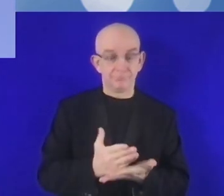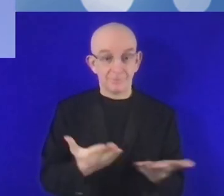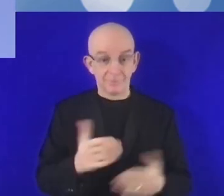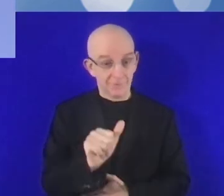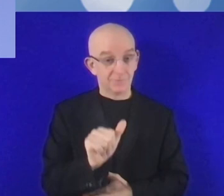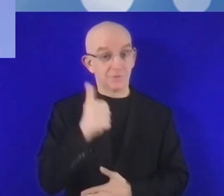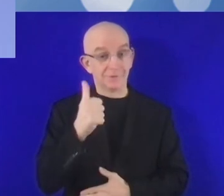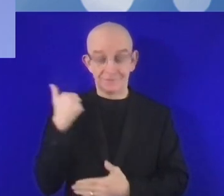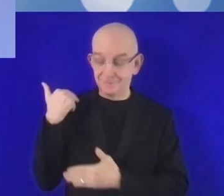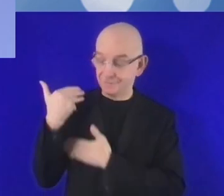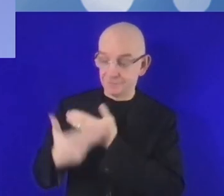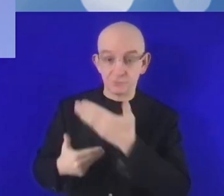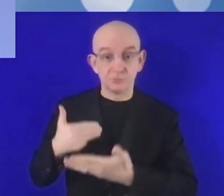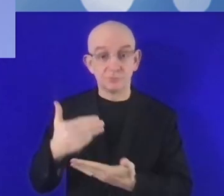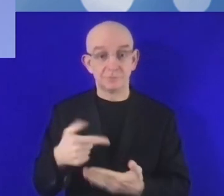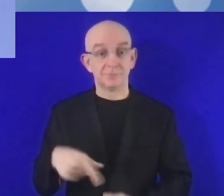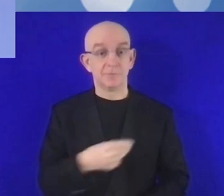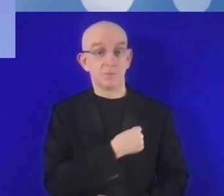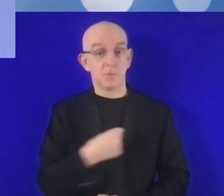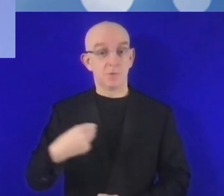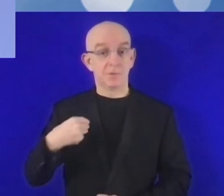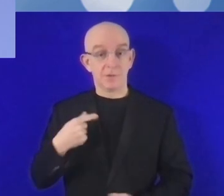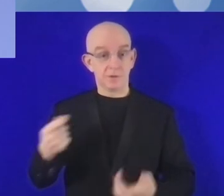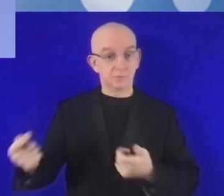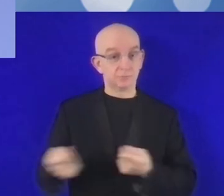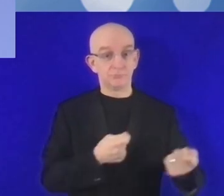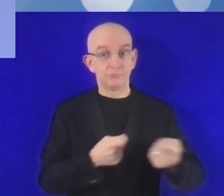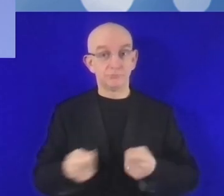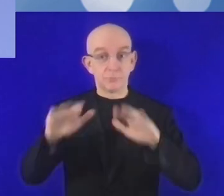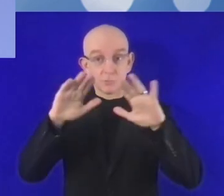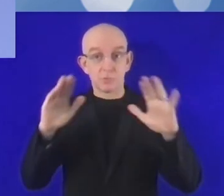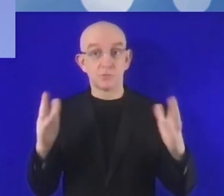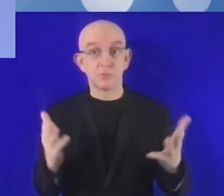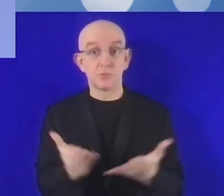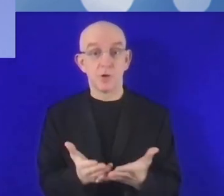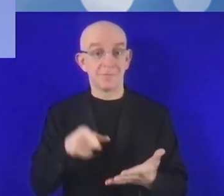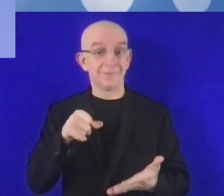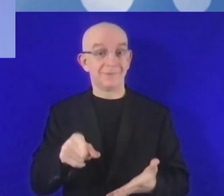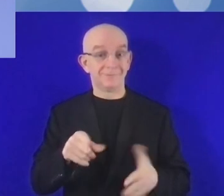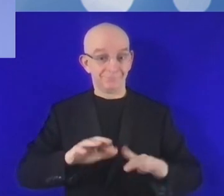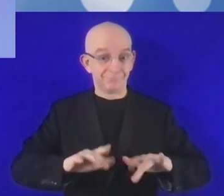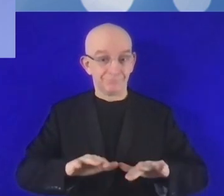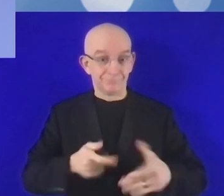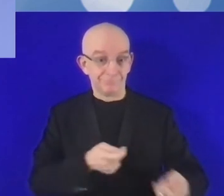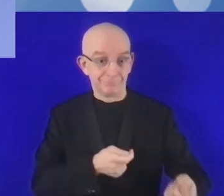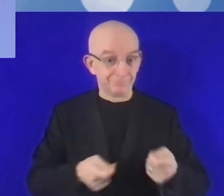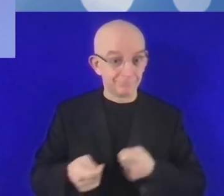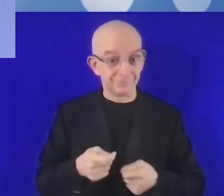в нашей жизни. Дамы и господа, мы все живем в цифровом мире. Это факт. Впервые в истории